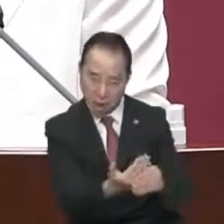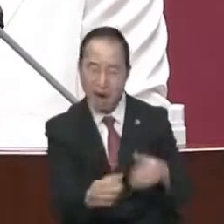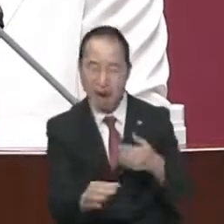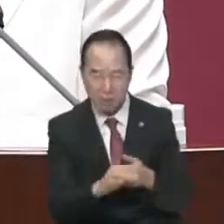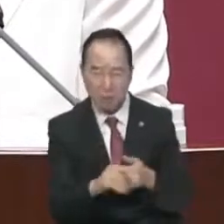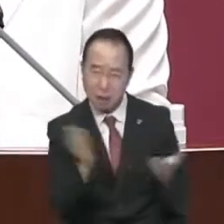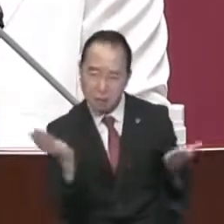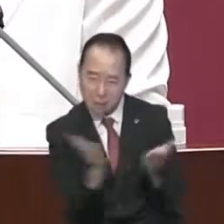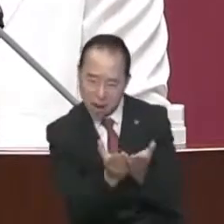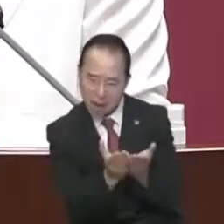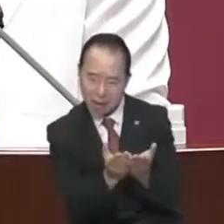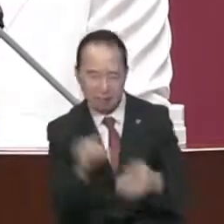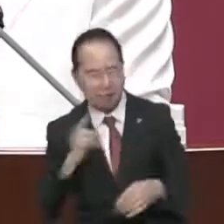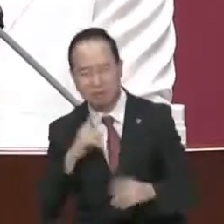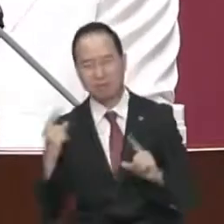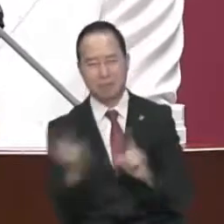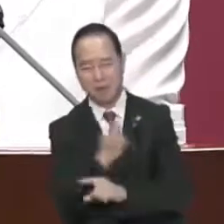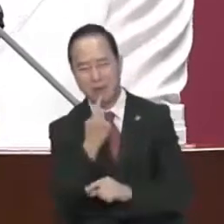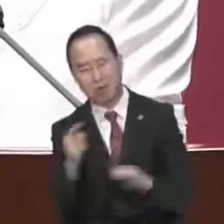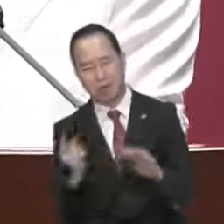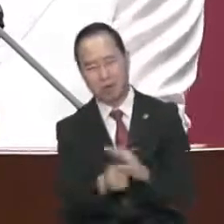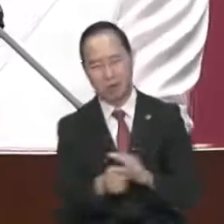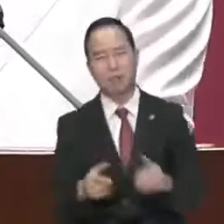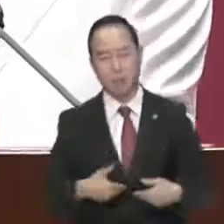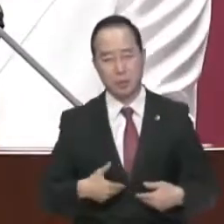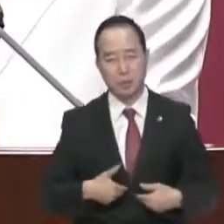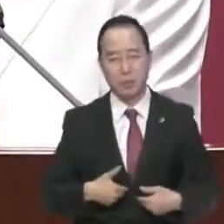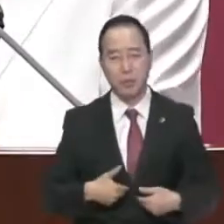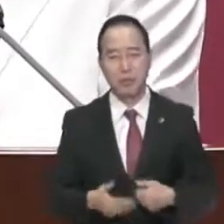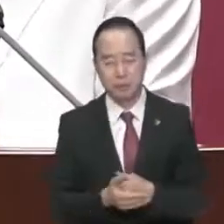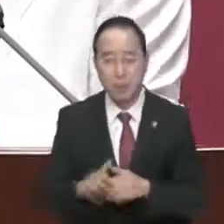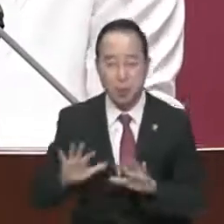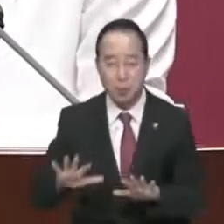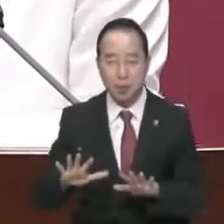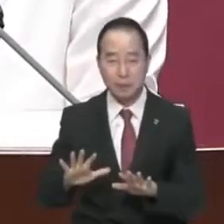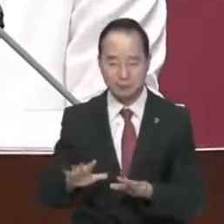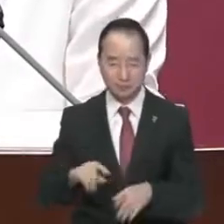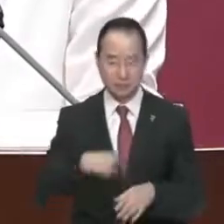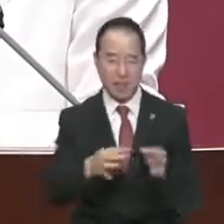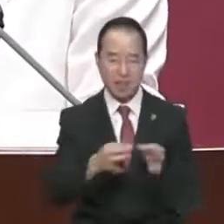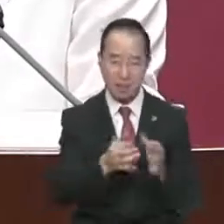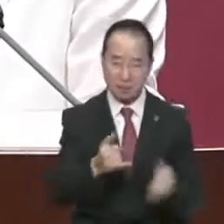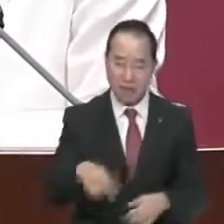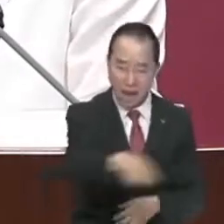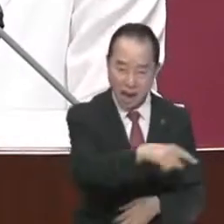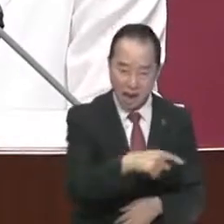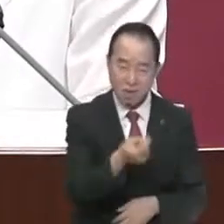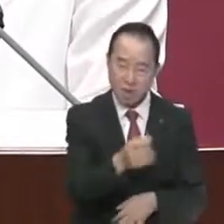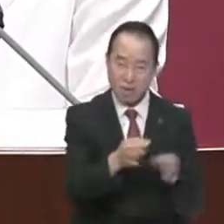거기에 맞는 조치를 할 수밖에 없는 것이어서 그래서 이제 이번에는 자영업자나 소상공인을 중심으로